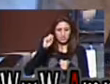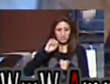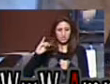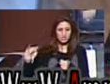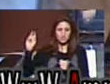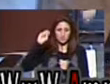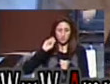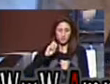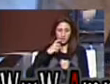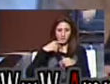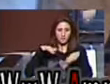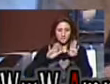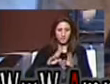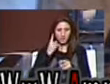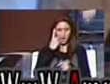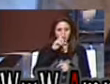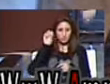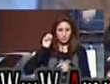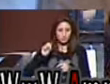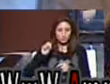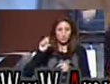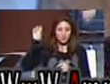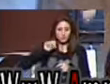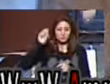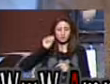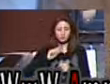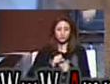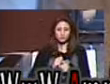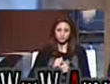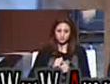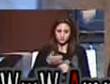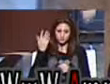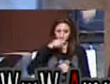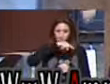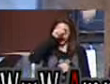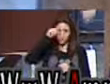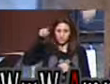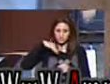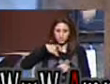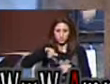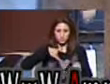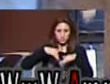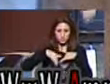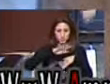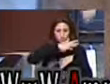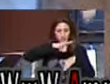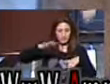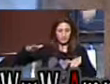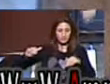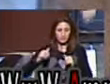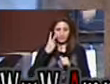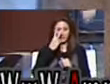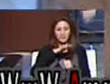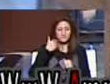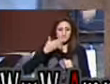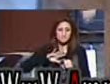مجلس الامة في ثورة 1919. الجريمة كانت في القصر اللي موجود بشارع كورنيش النيل، وتم العثور على الجثتين على